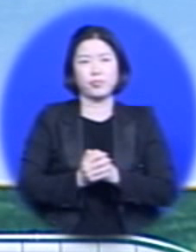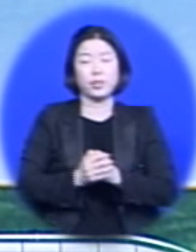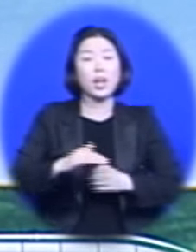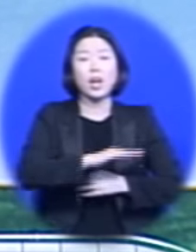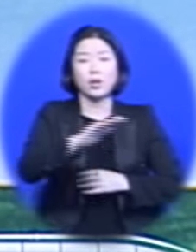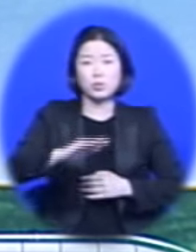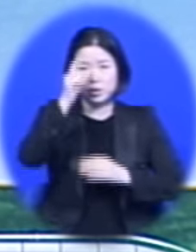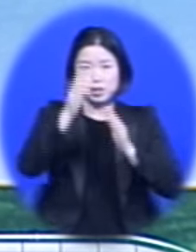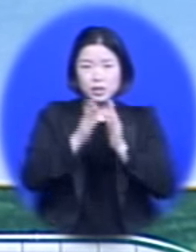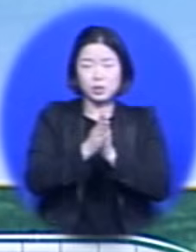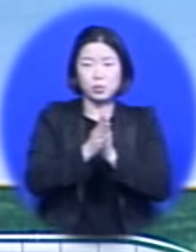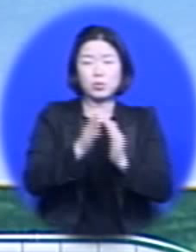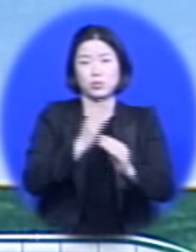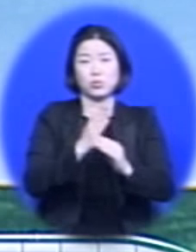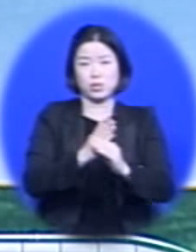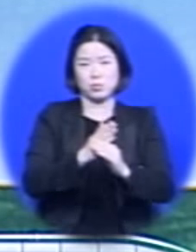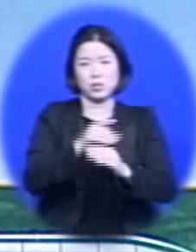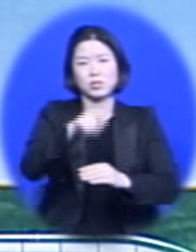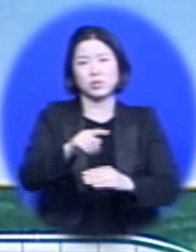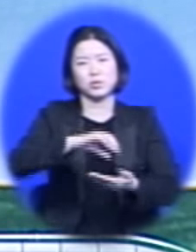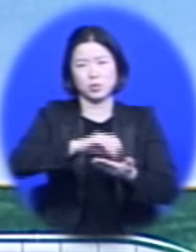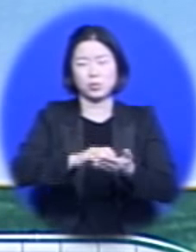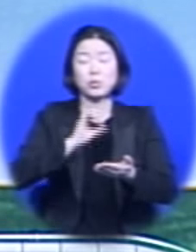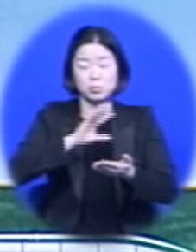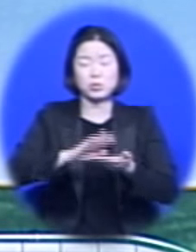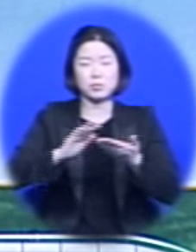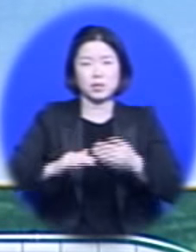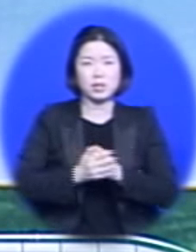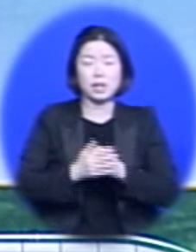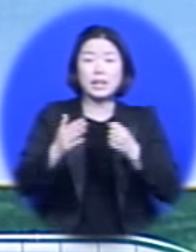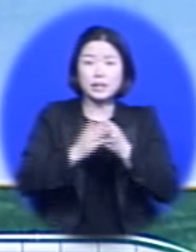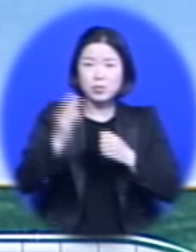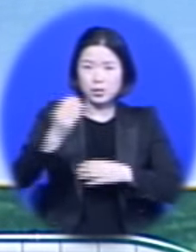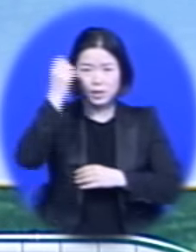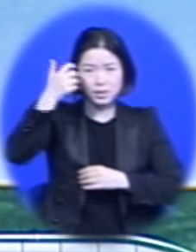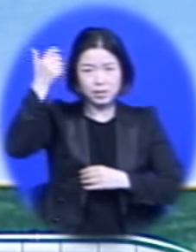우리 기도가 그런 기도밖에 안 된다고요. 그러니까 성령께서